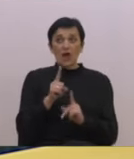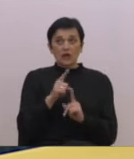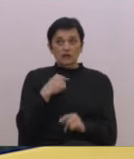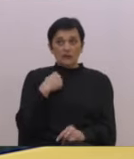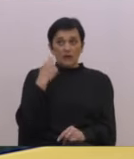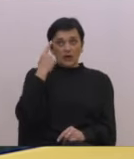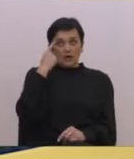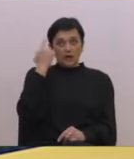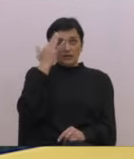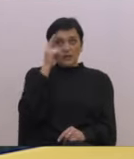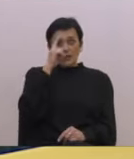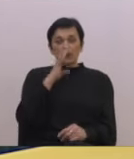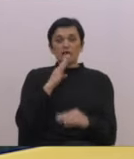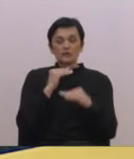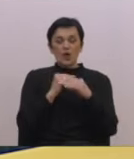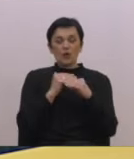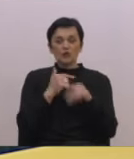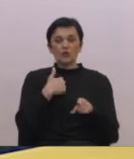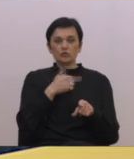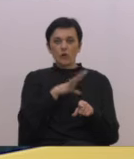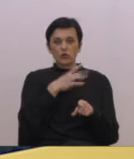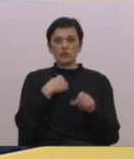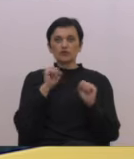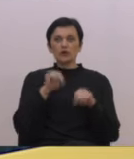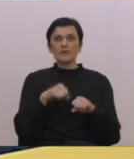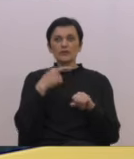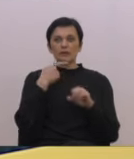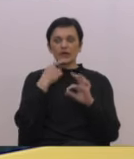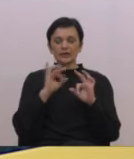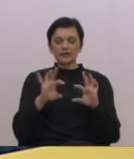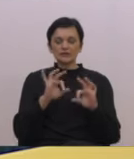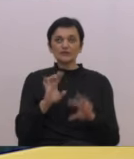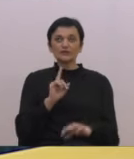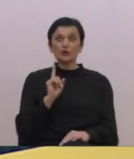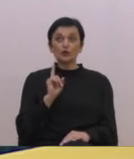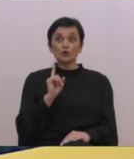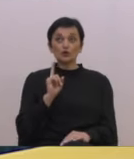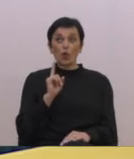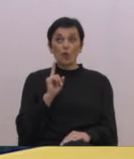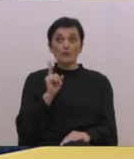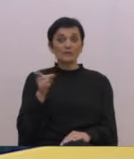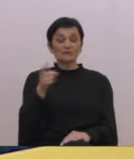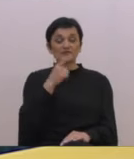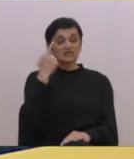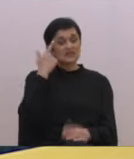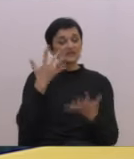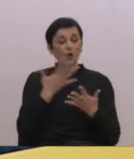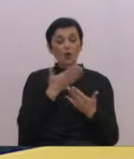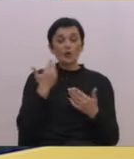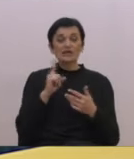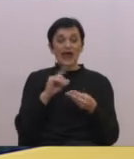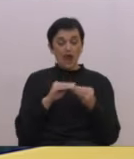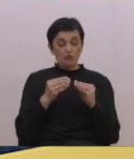მქონდა გენდერულ კვოტებზე, შემიძლია გითხრათ, რომ წარმოდგენა არა გაქვთ, რა პრობლემების